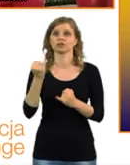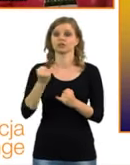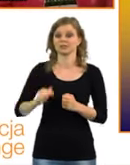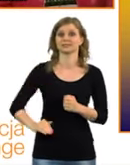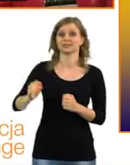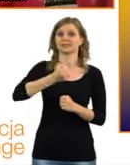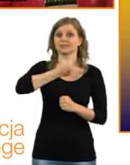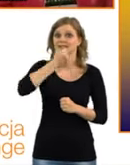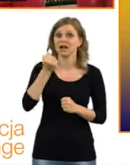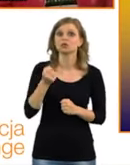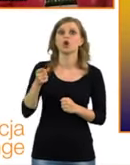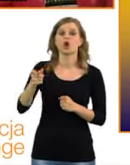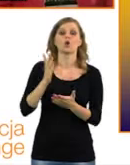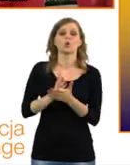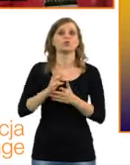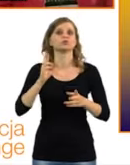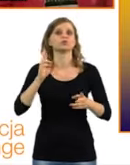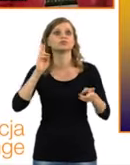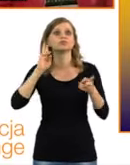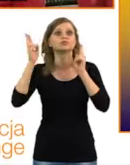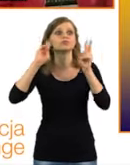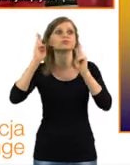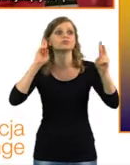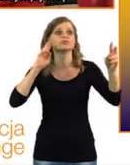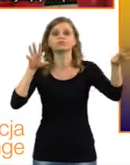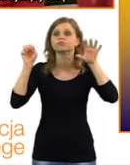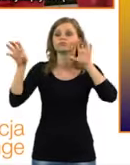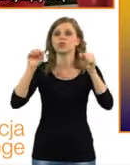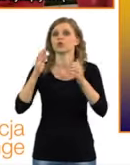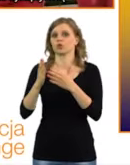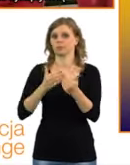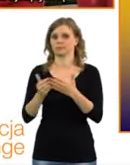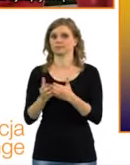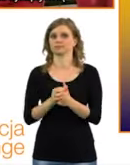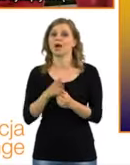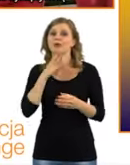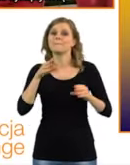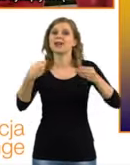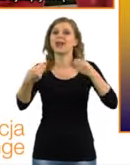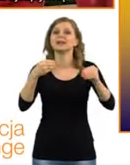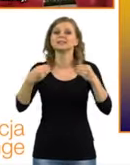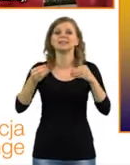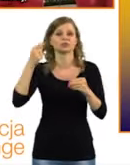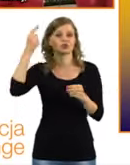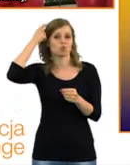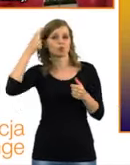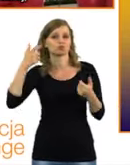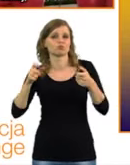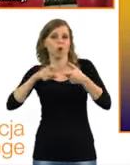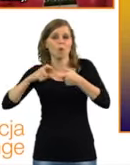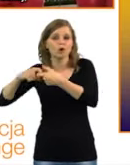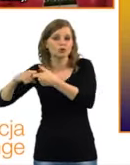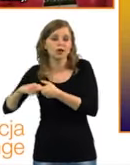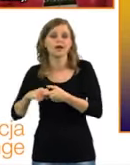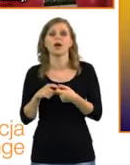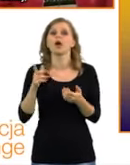natężenie bodźca, na który reaguje, jest słabsze. Na plastyczność synaptyczną wpływa